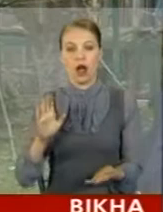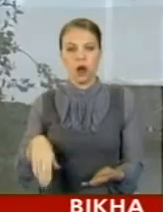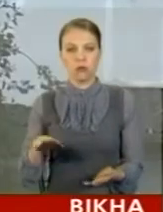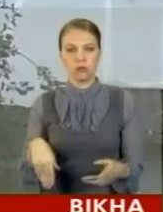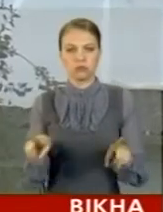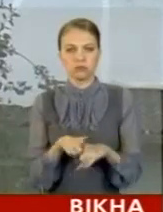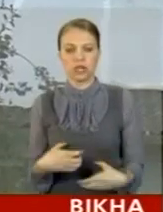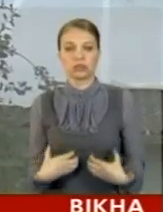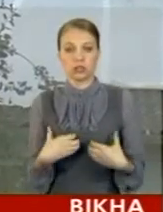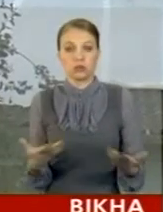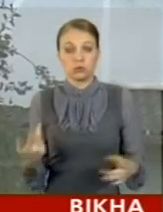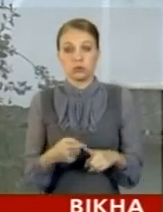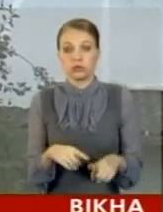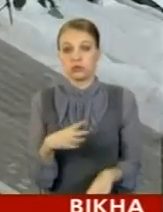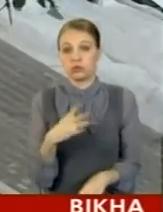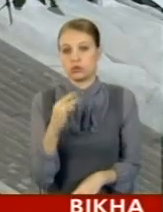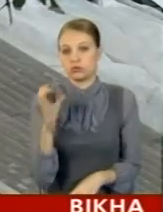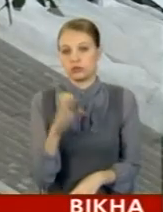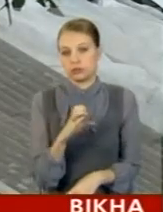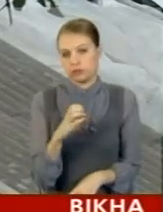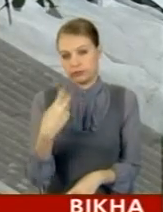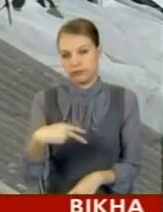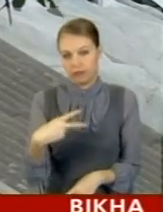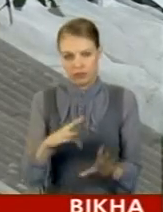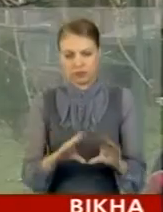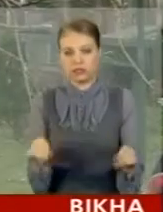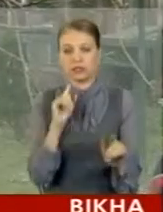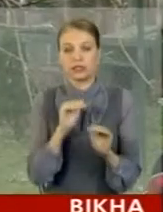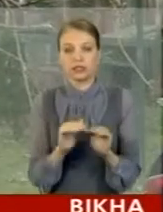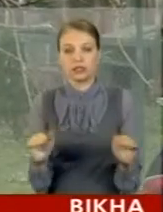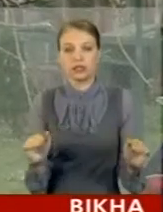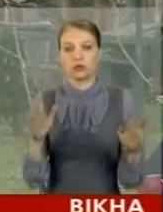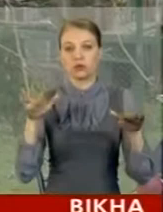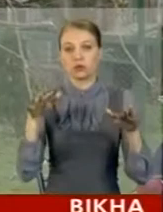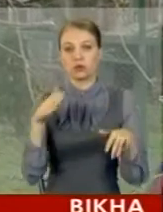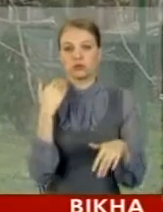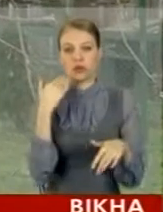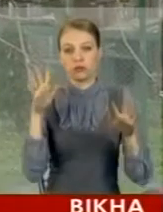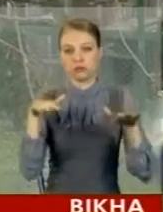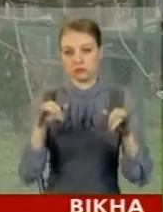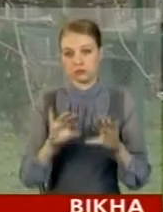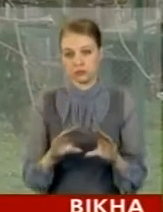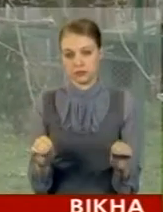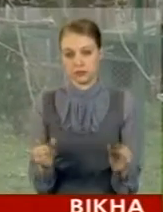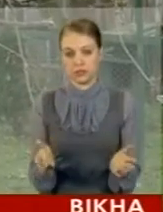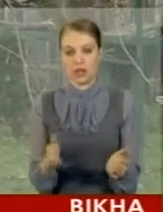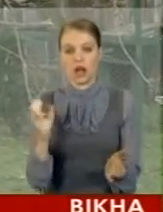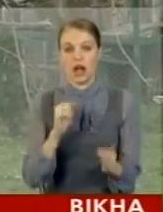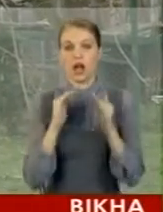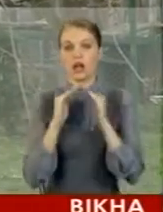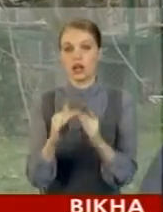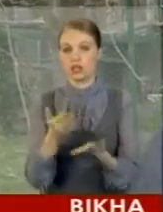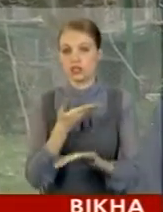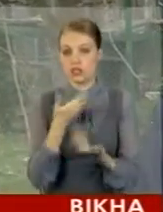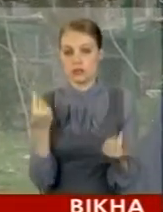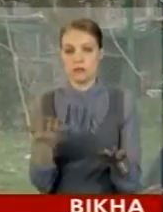таке страхіття, це було секунд 20. І все, вже тихо. Дощик легенько капає, а от криш